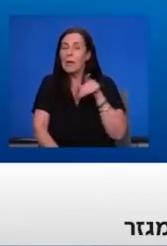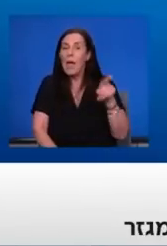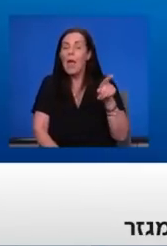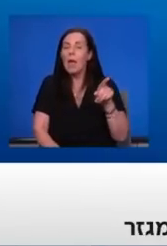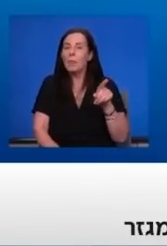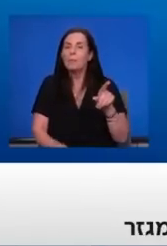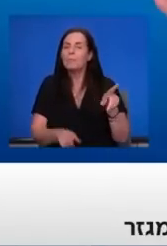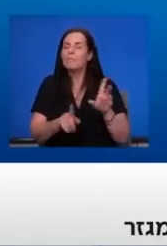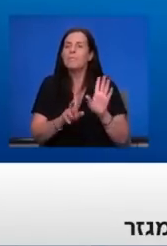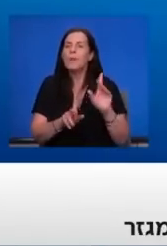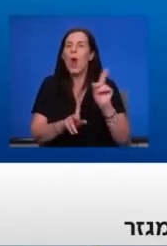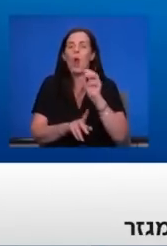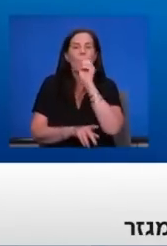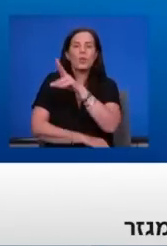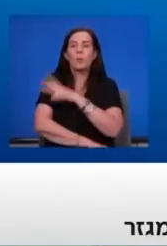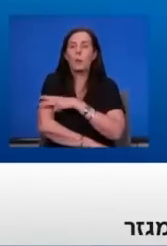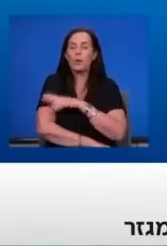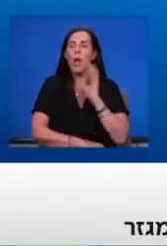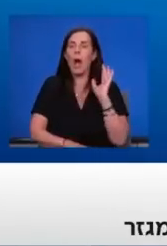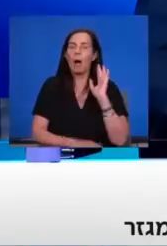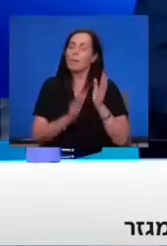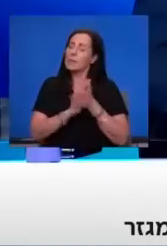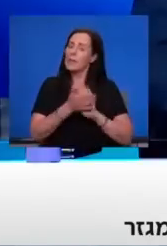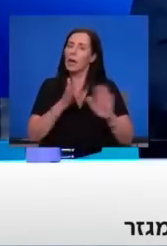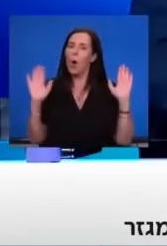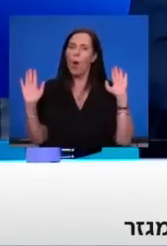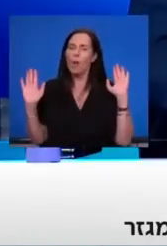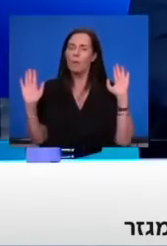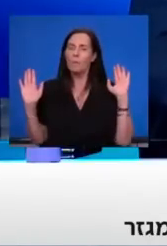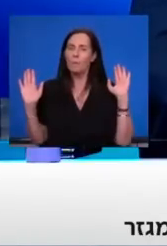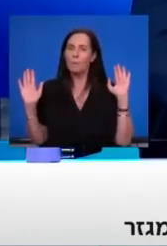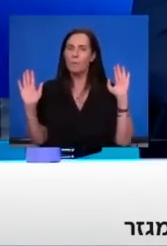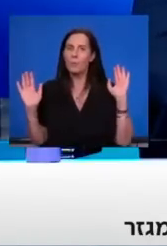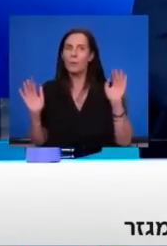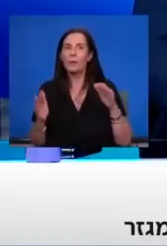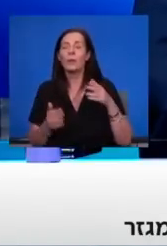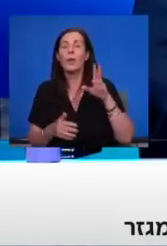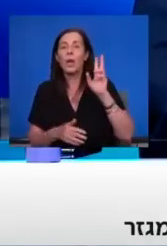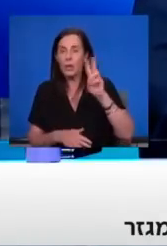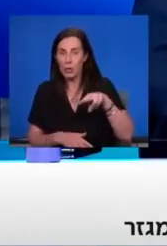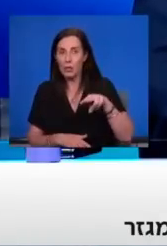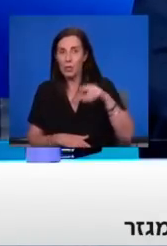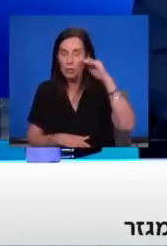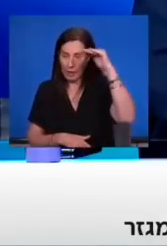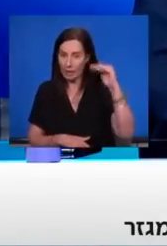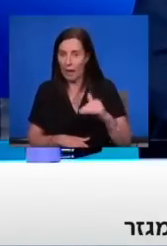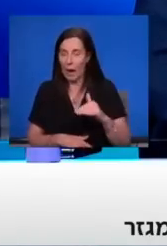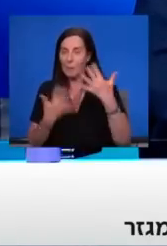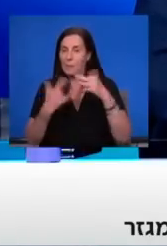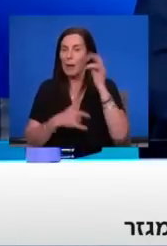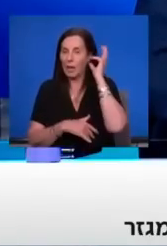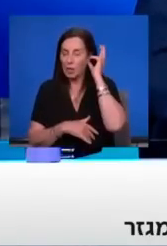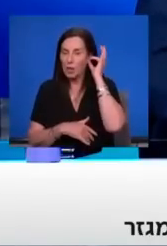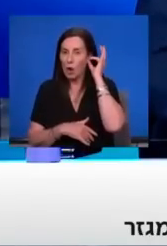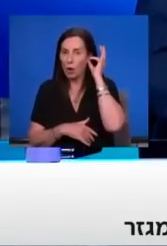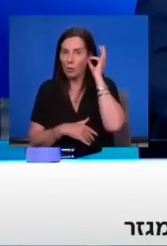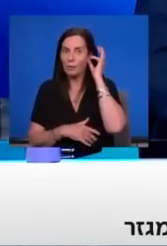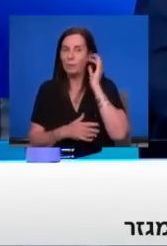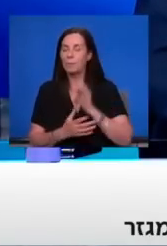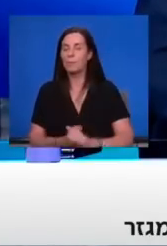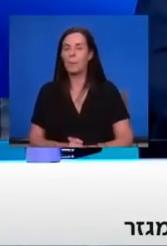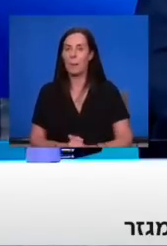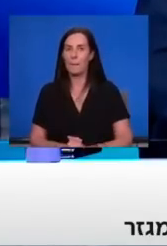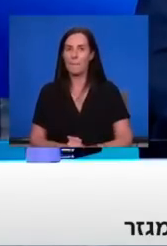והם לא מסגירים. אגב, איילה, כדי שהדברים יהיו עובדתיים, יש ירידה במספר אנשים. אבל כשמערבבים, רגע, בואו